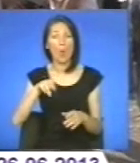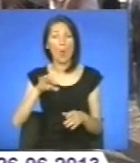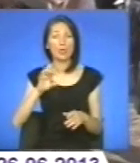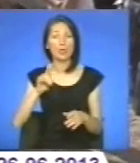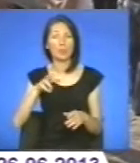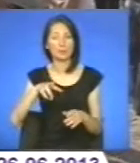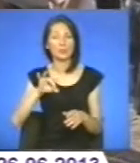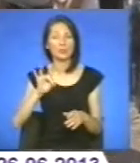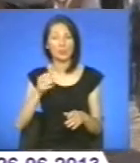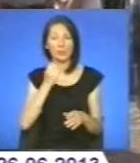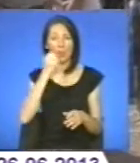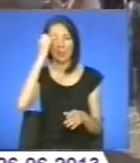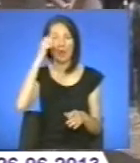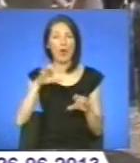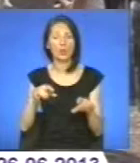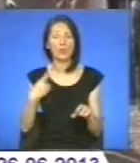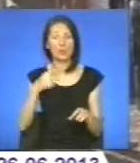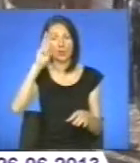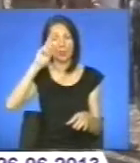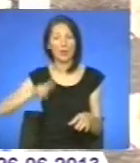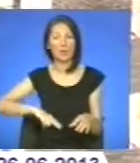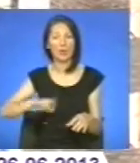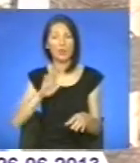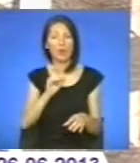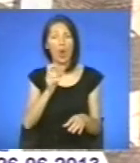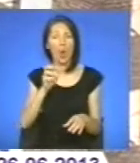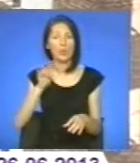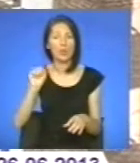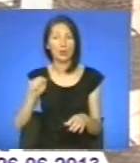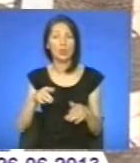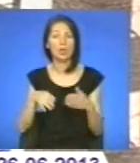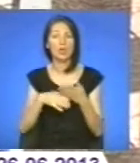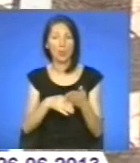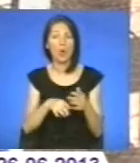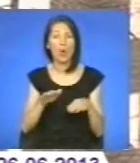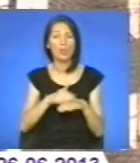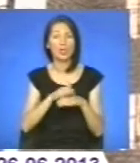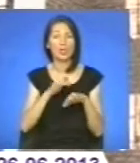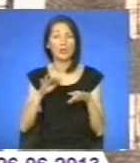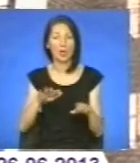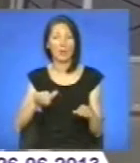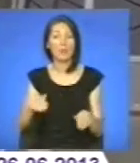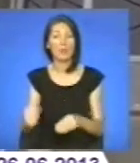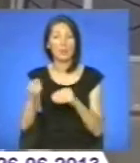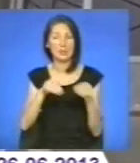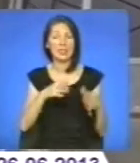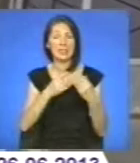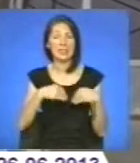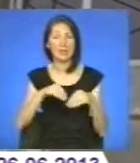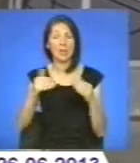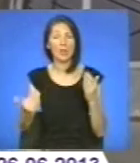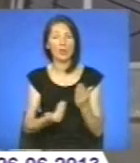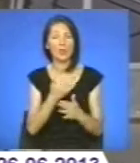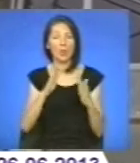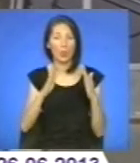голові облдержадміністрації Валентинові Хоптяну за сприяння у благодійній справі. Після переселення сімей в нові будинки